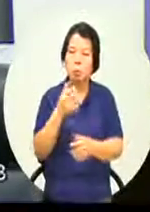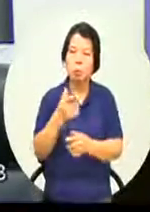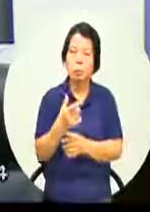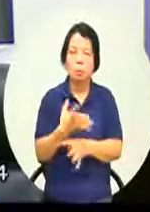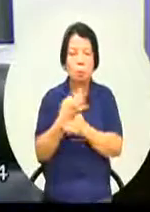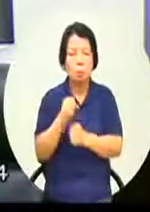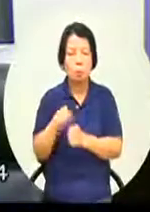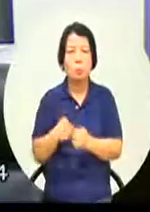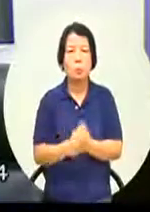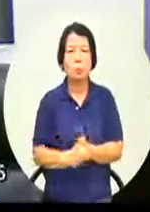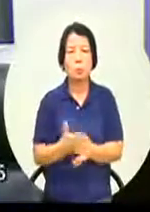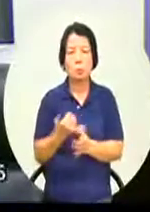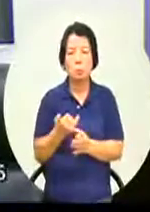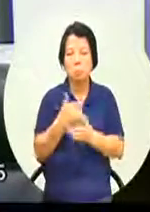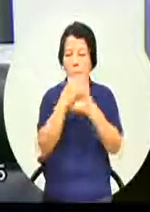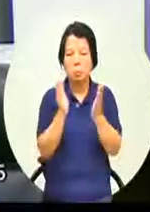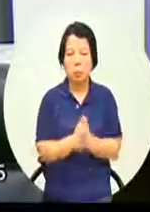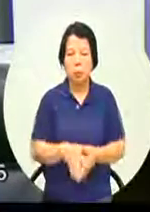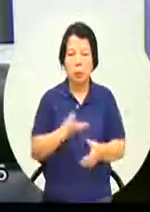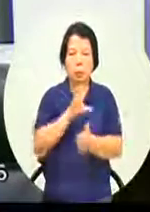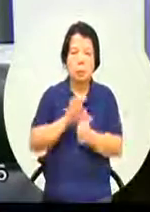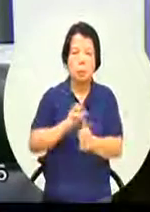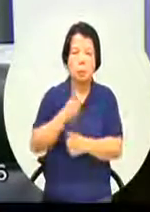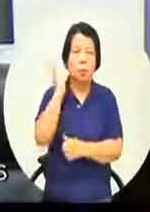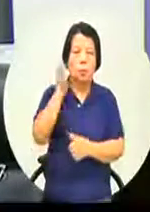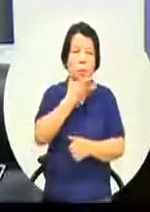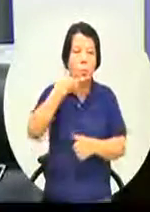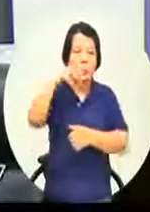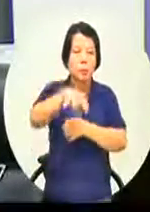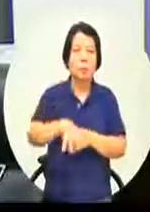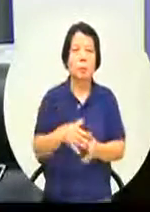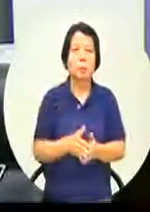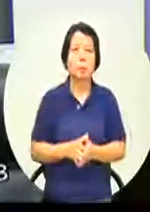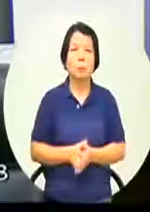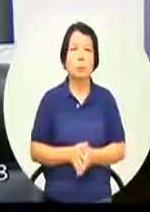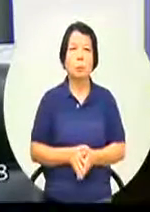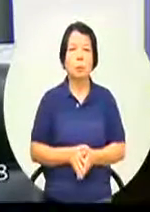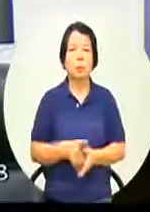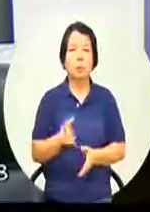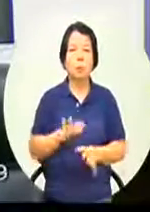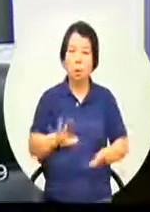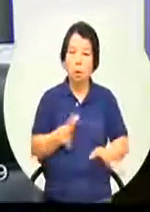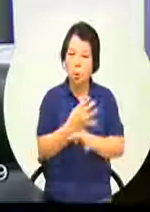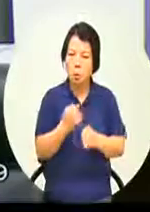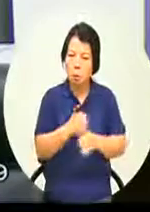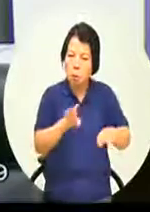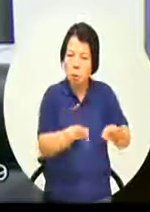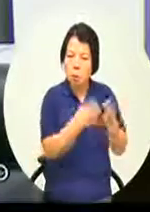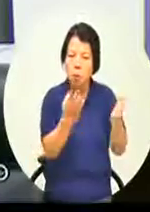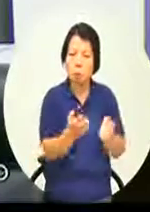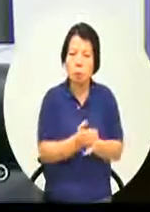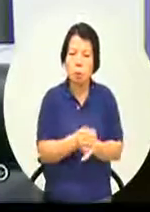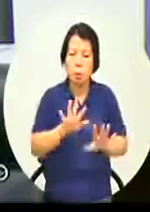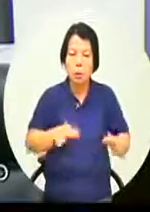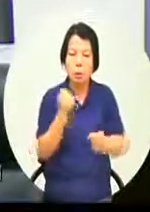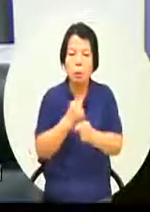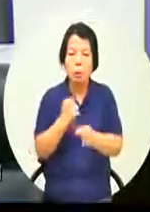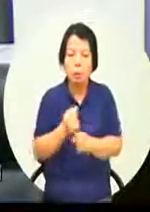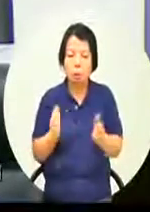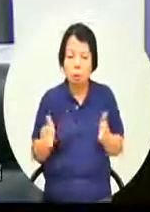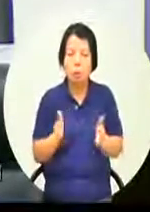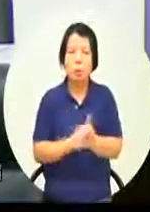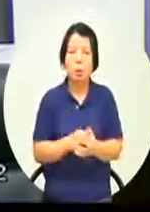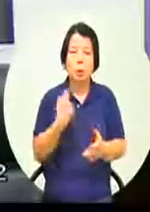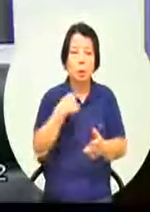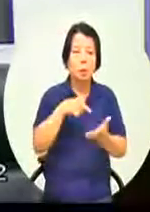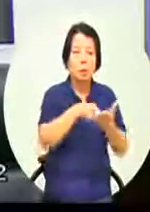可以也是要求一下我们水利局？ 好，我们会 包含。你们期程什么时候已经有开始启动？已经要到前，已经设